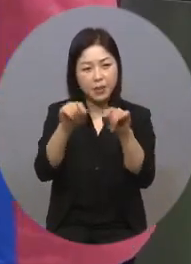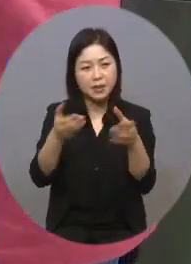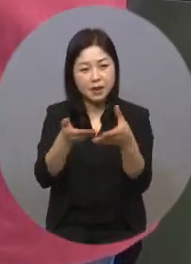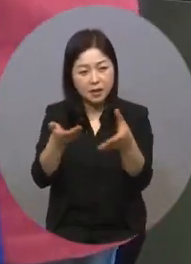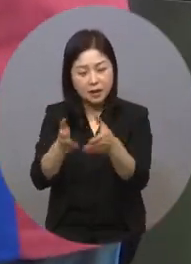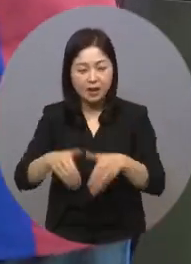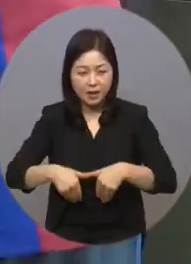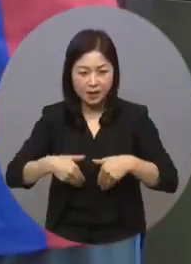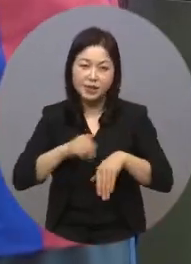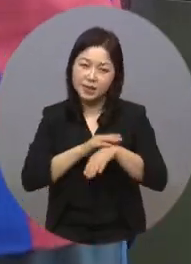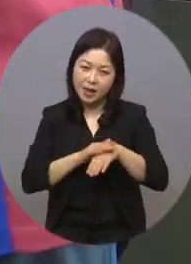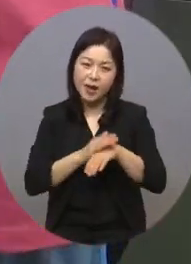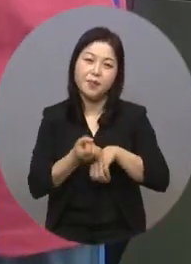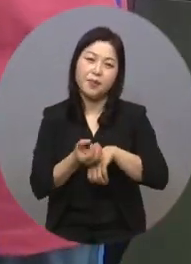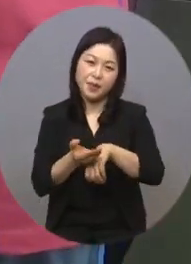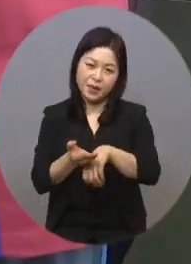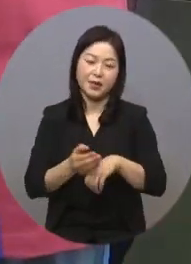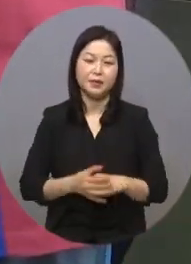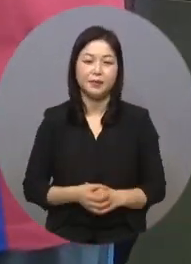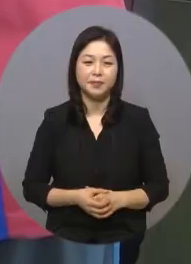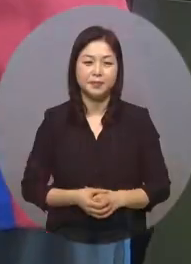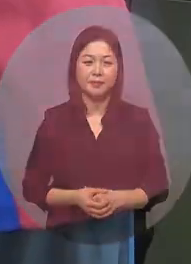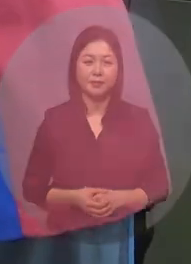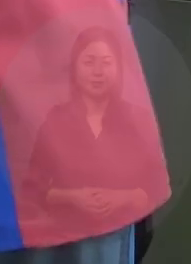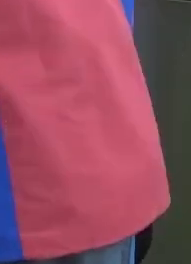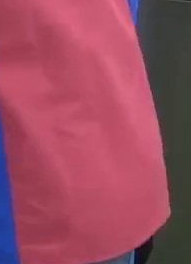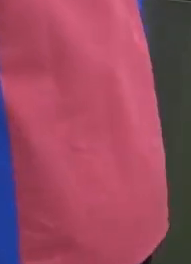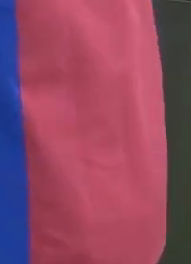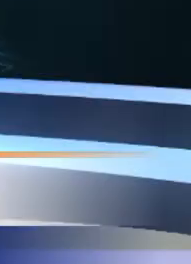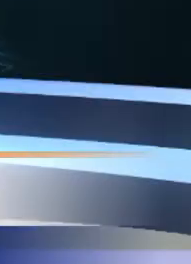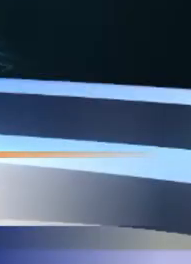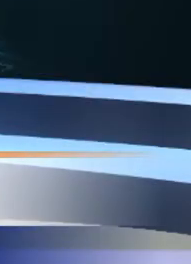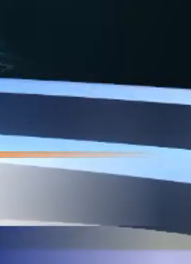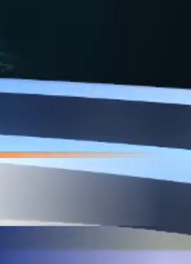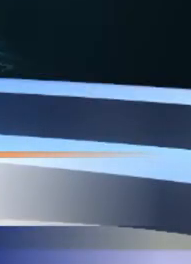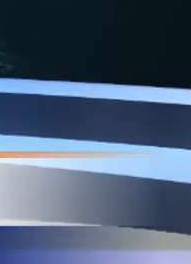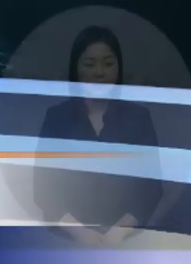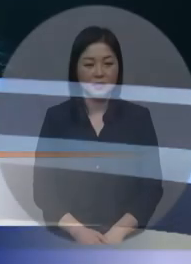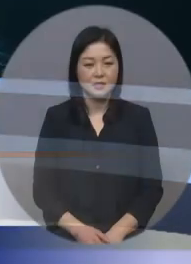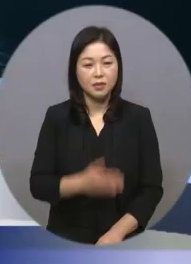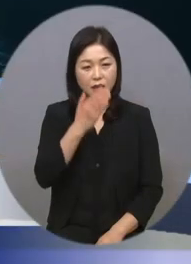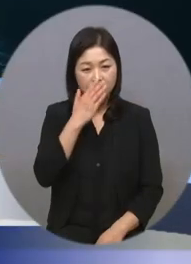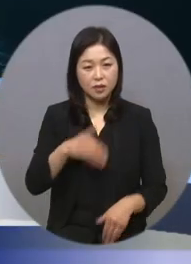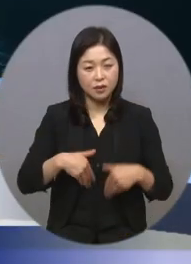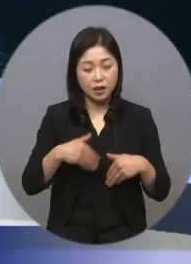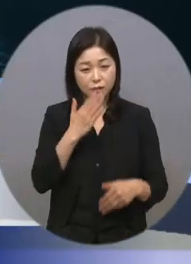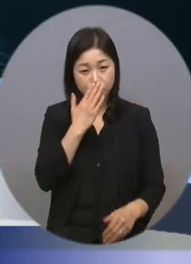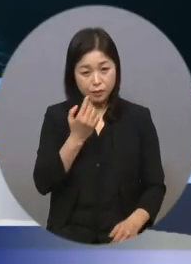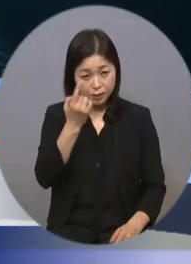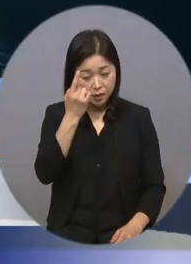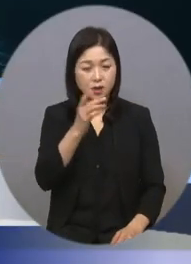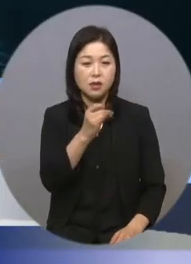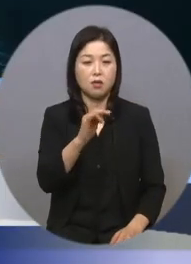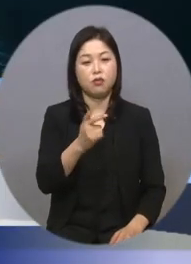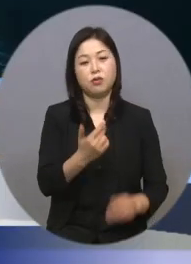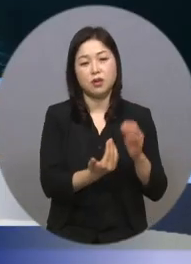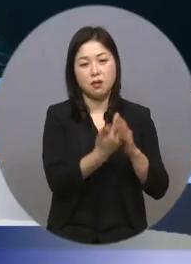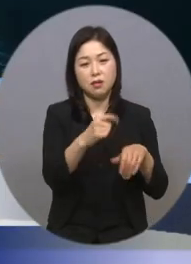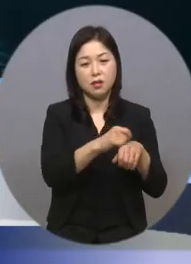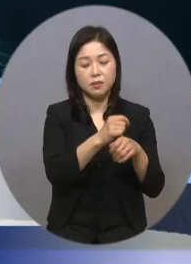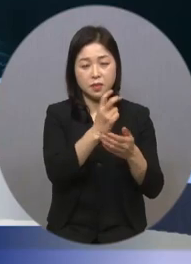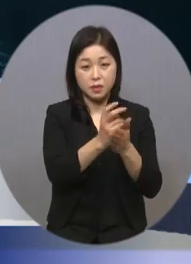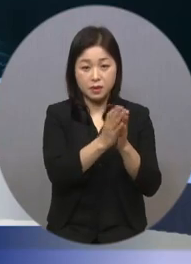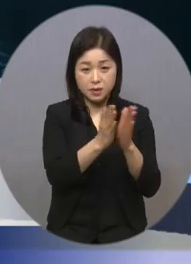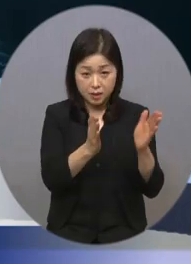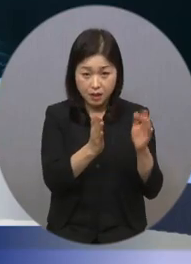따뜻함을 전달했습니다. 복지TV 뉴스 김현주입니다. 전남 순천시가 여순사건특별법 시행을